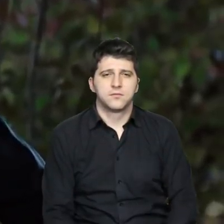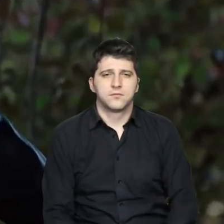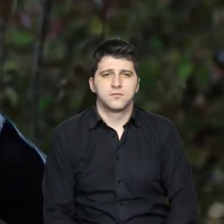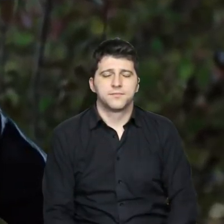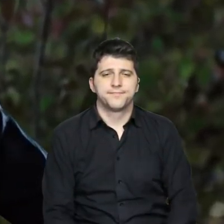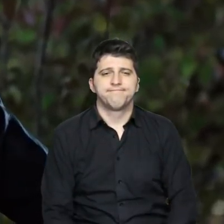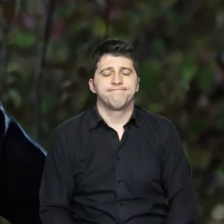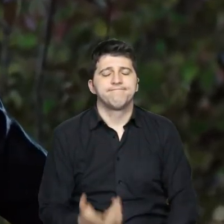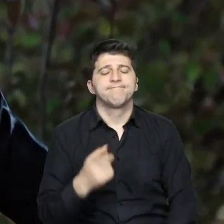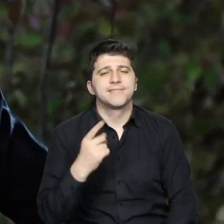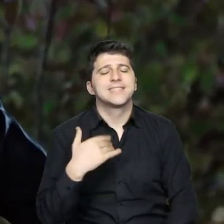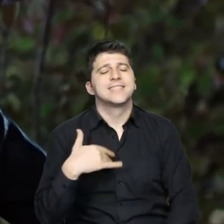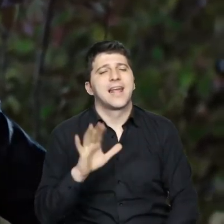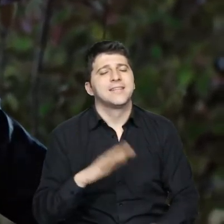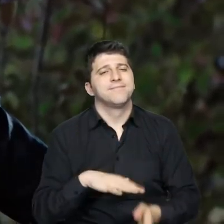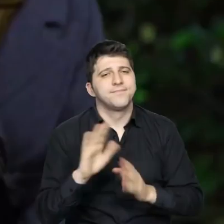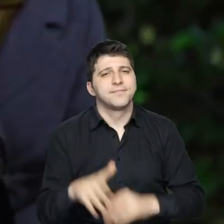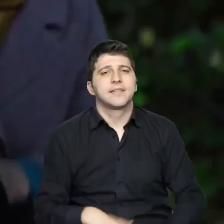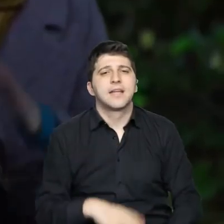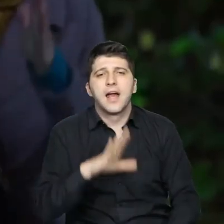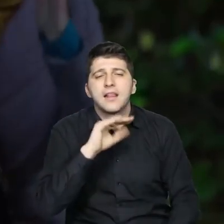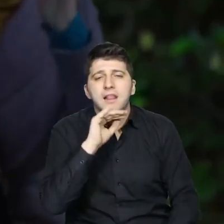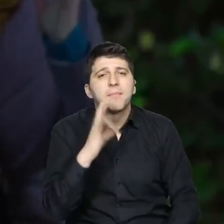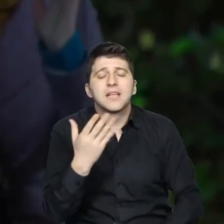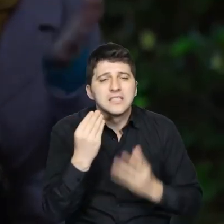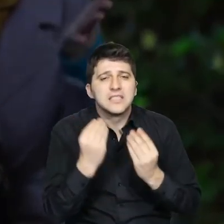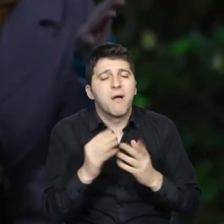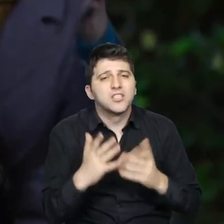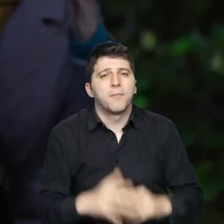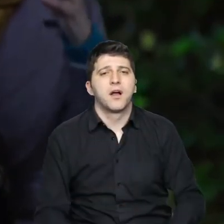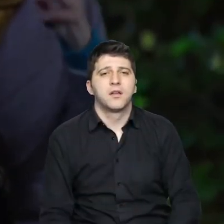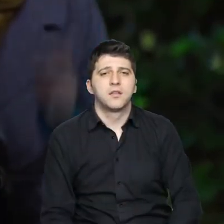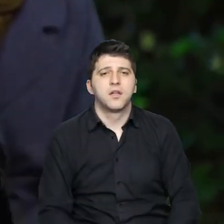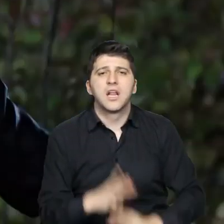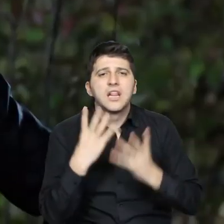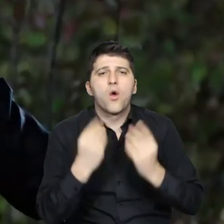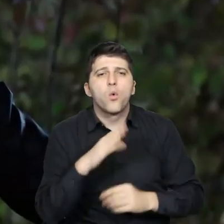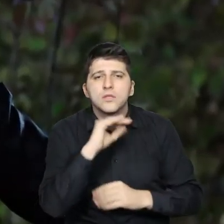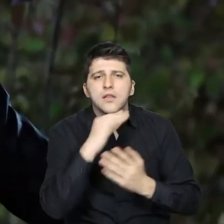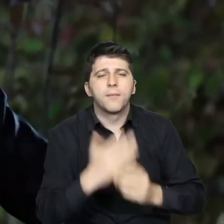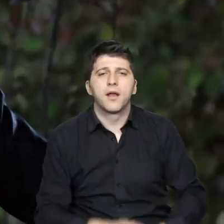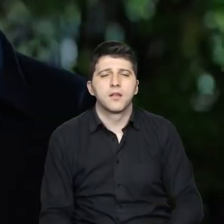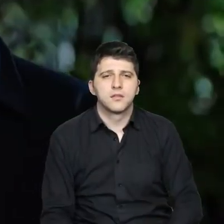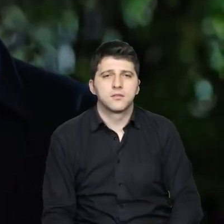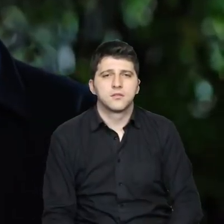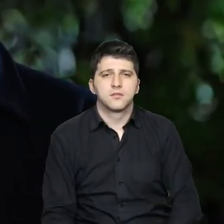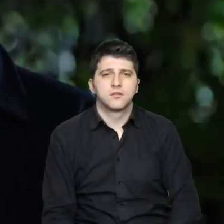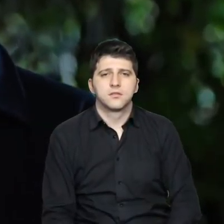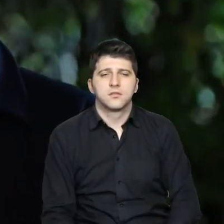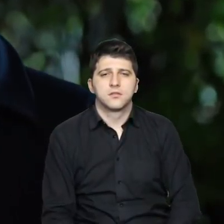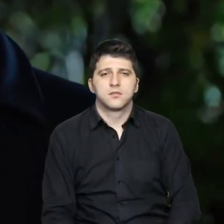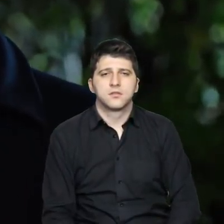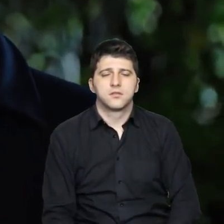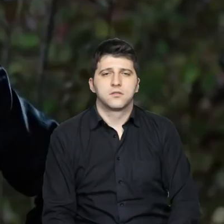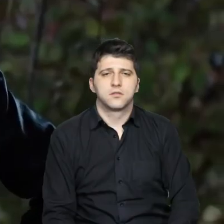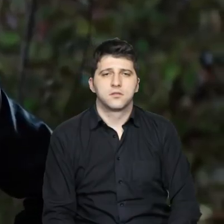O değildi. Dedem nasıl oldu acaba? Ne oldu dedeme? Oral sus diye işaret etti.